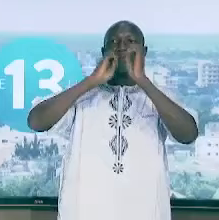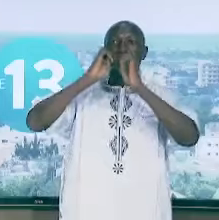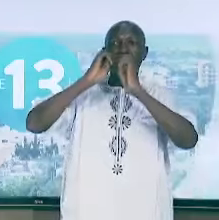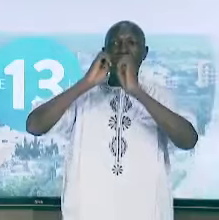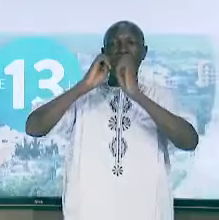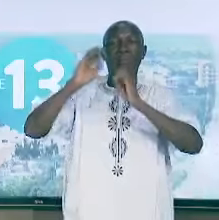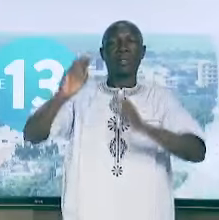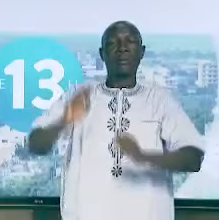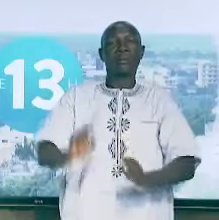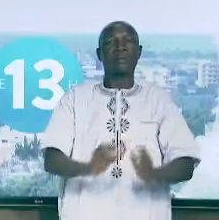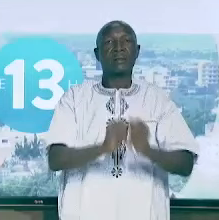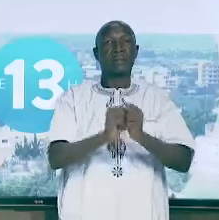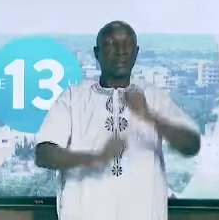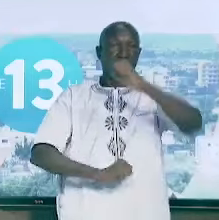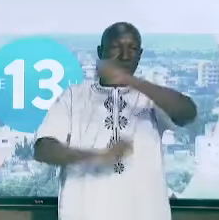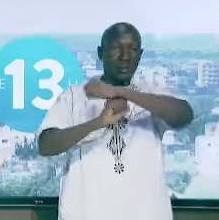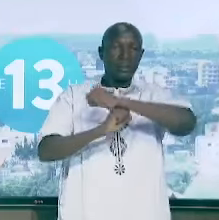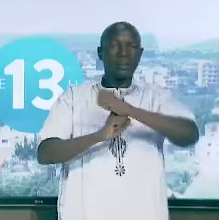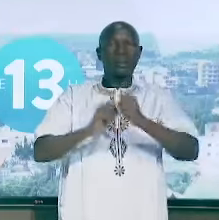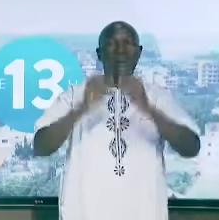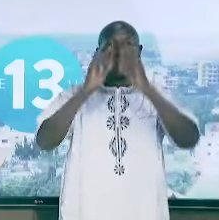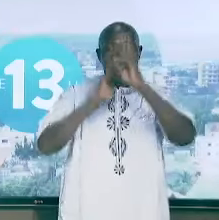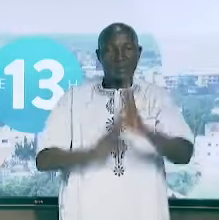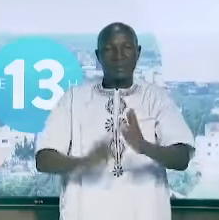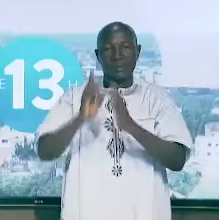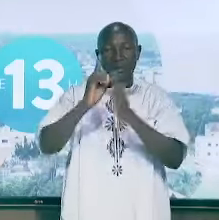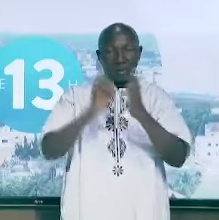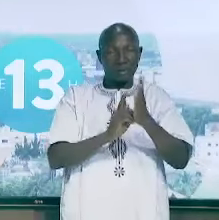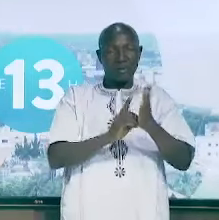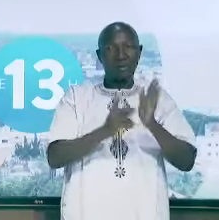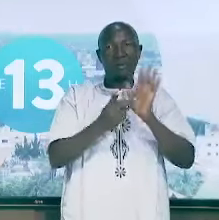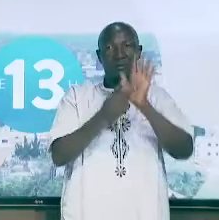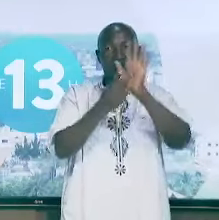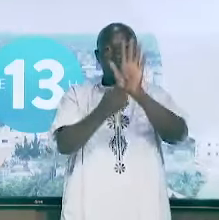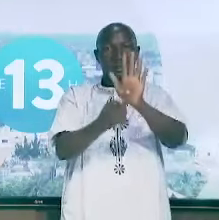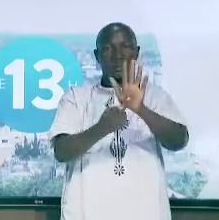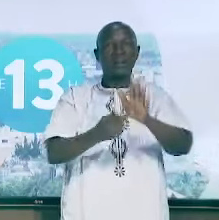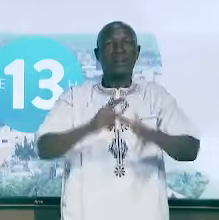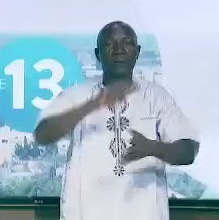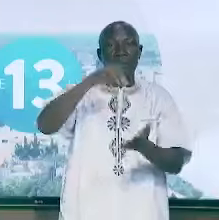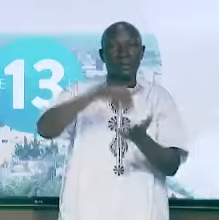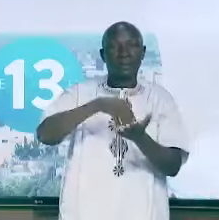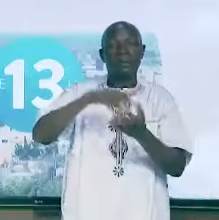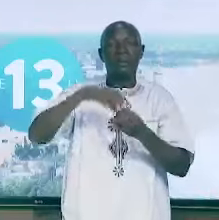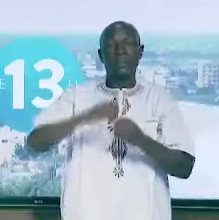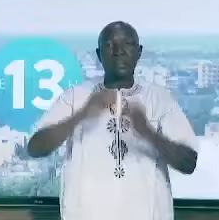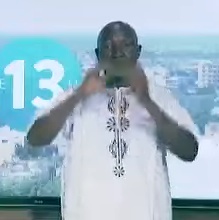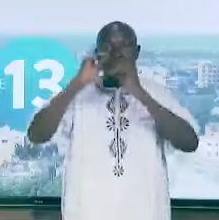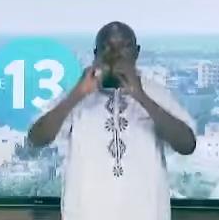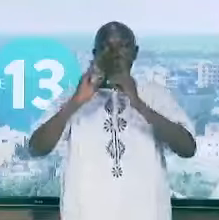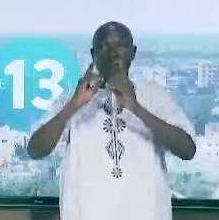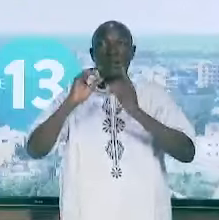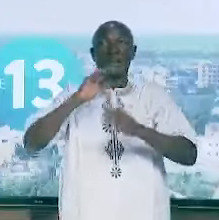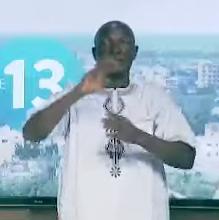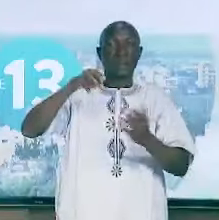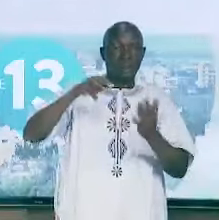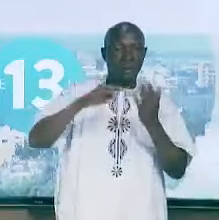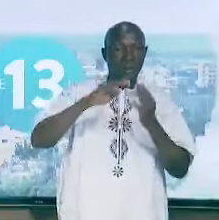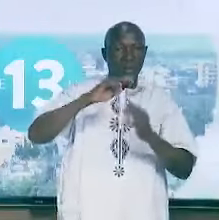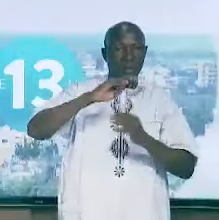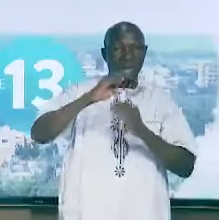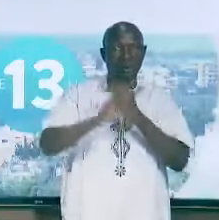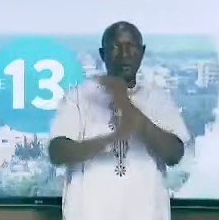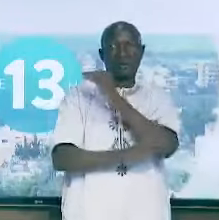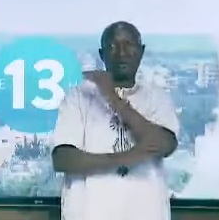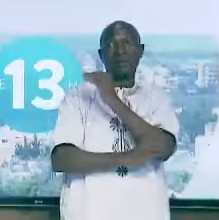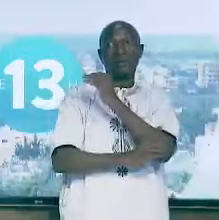outils de protection et de respect des droits humains sont présentés au noyau du cadre de concertation régionale de la boucle du Mouhoun.